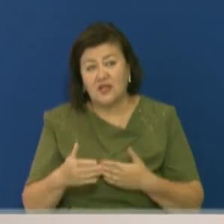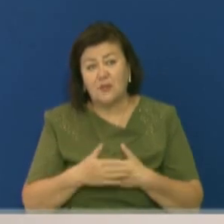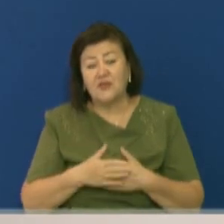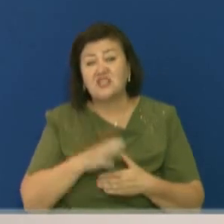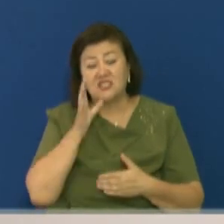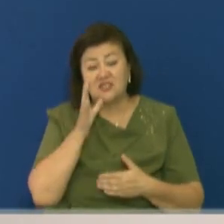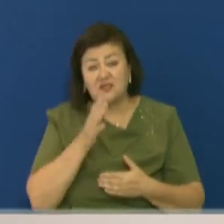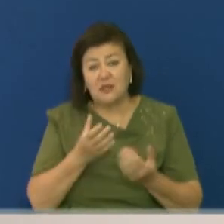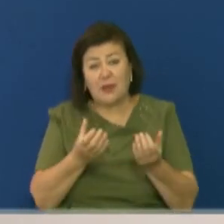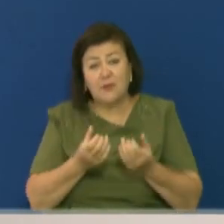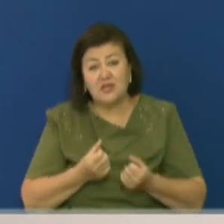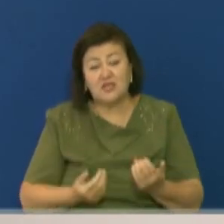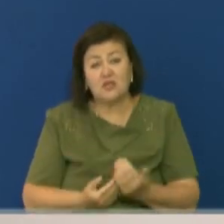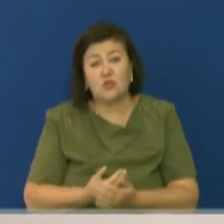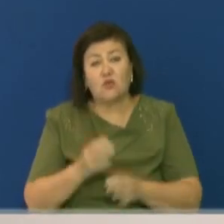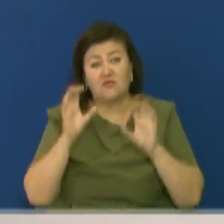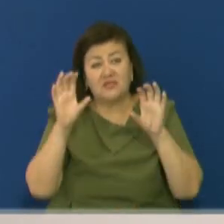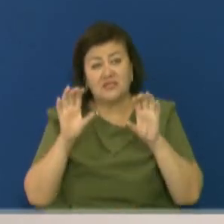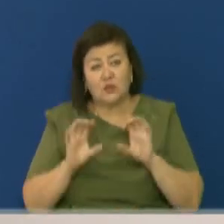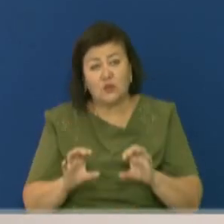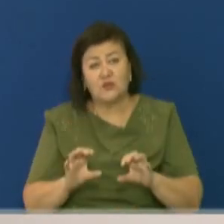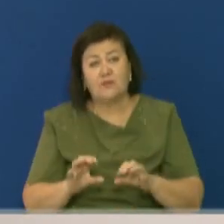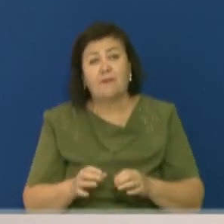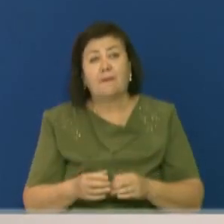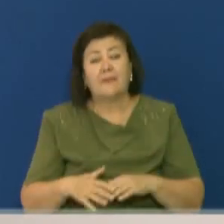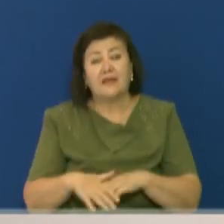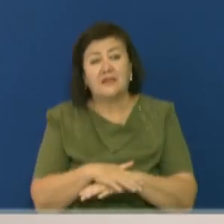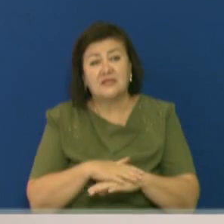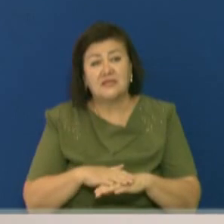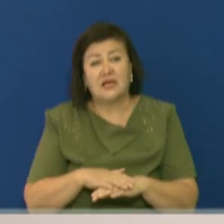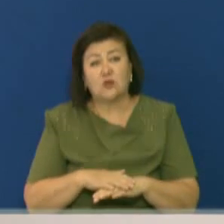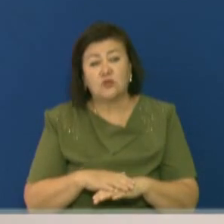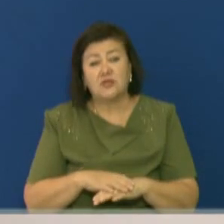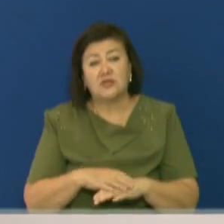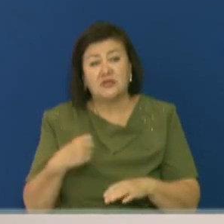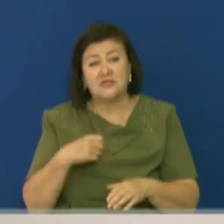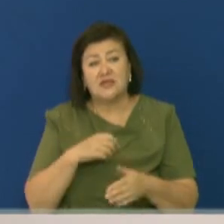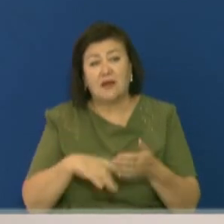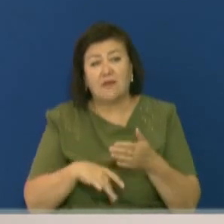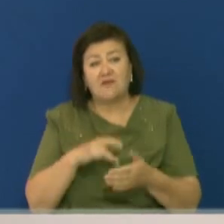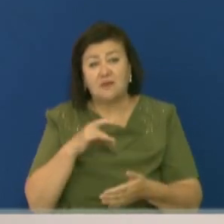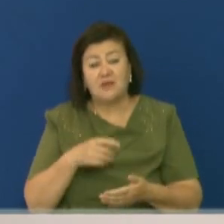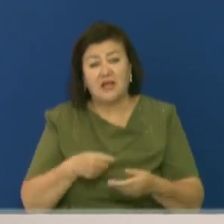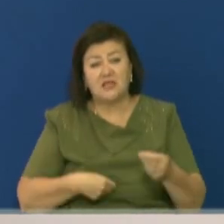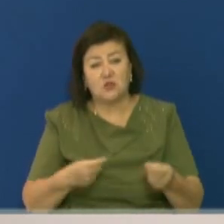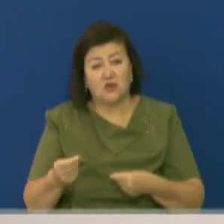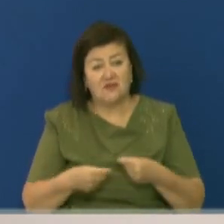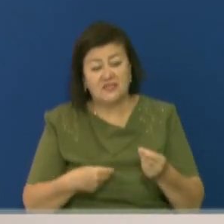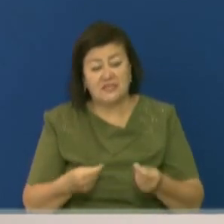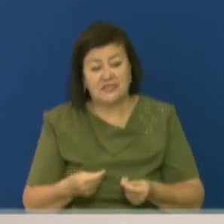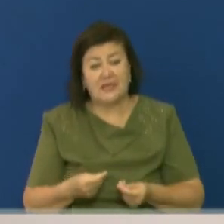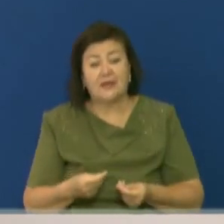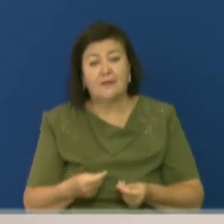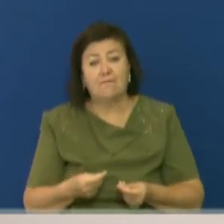қабылданып, сайлау туралы заңға тиісті өзгерістер енгізіліп, халық өз сайлайтын болғандықтан халықтың ұсынысымен мен осы сайлауға